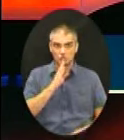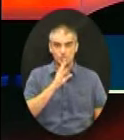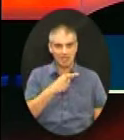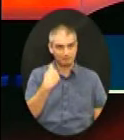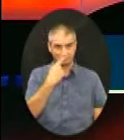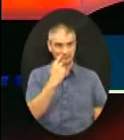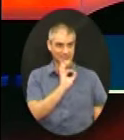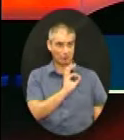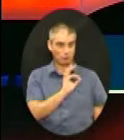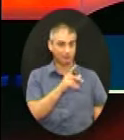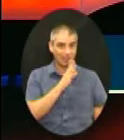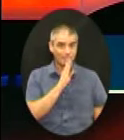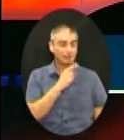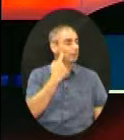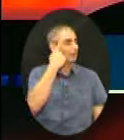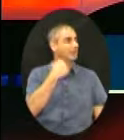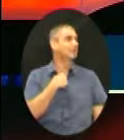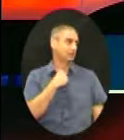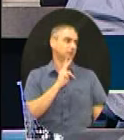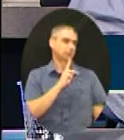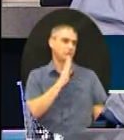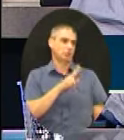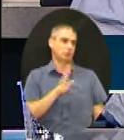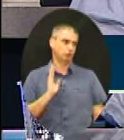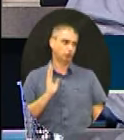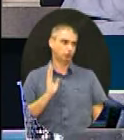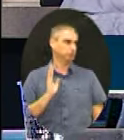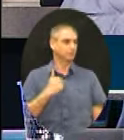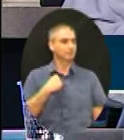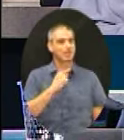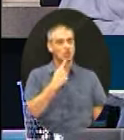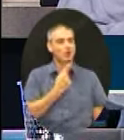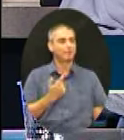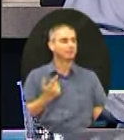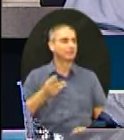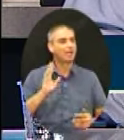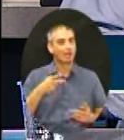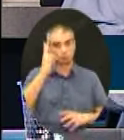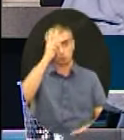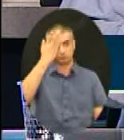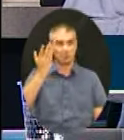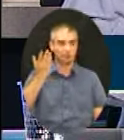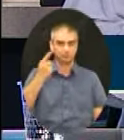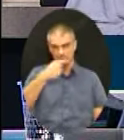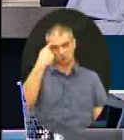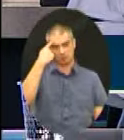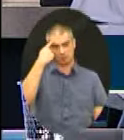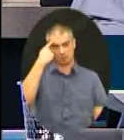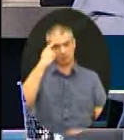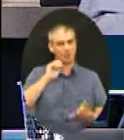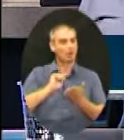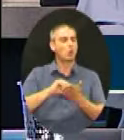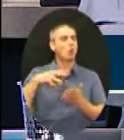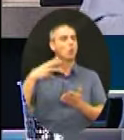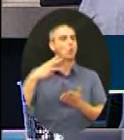הזיהוי זאת הבעייה לדעתי יש בעיה אני לא אומר ש גם בחוץ לארץ אתה יודע שהו סטריט